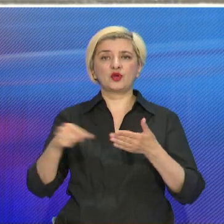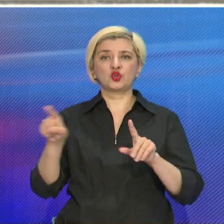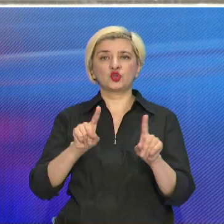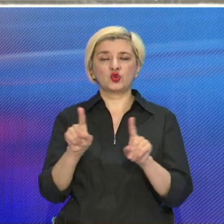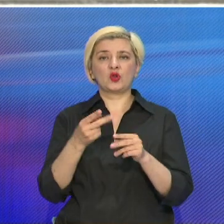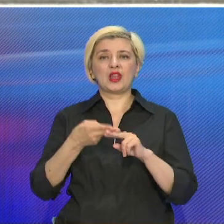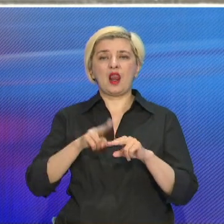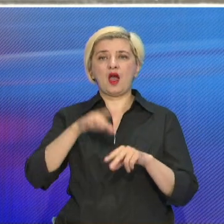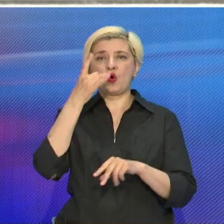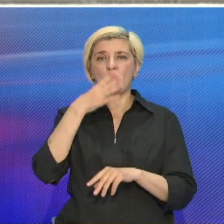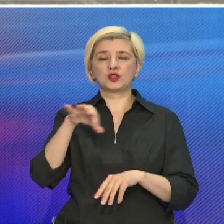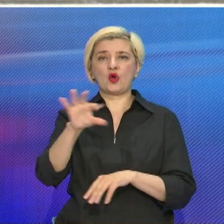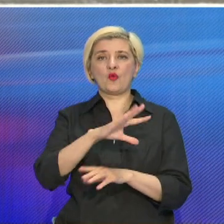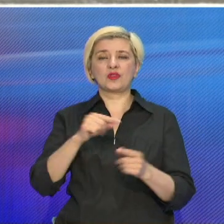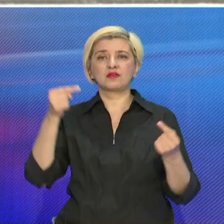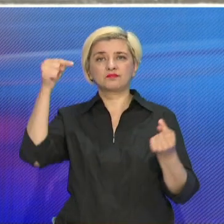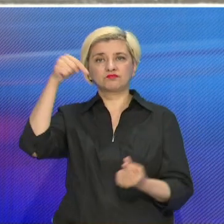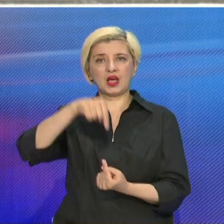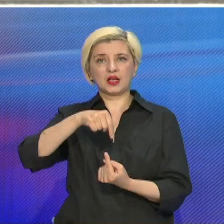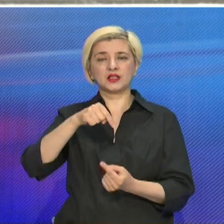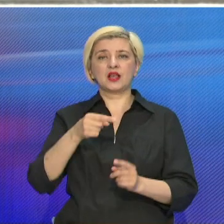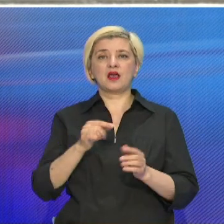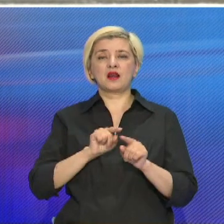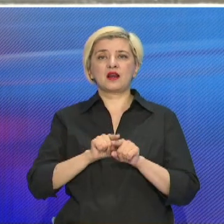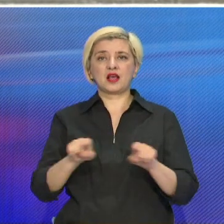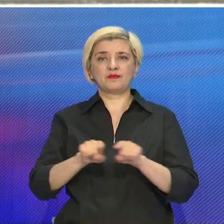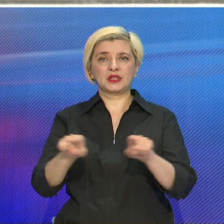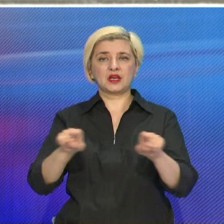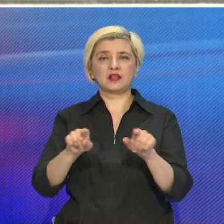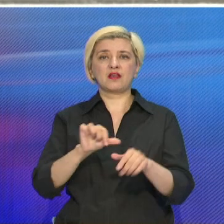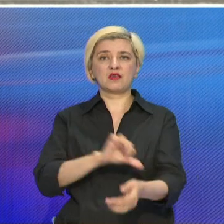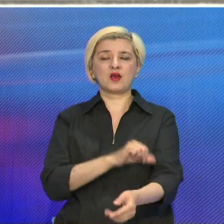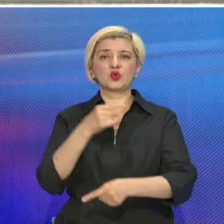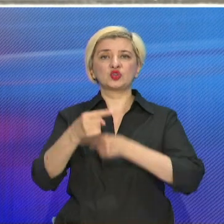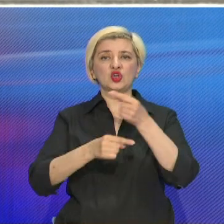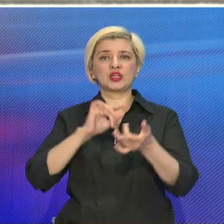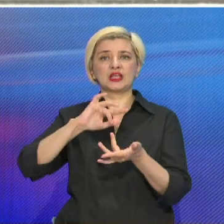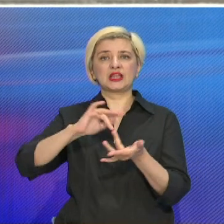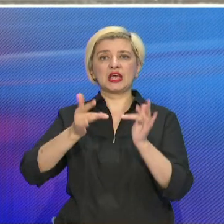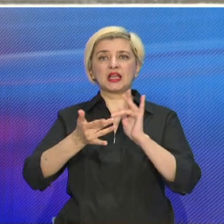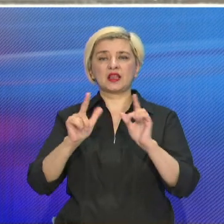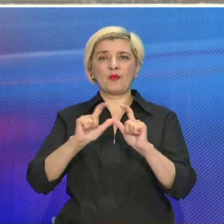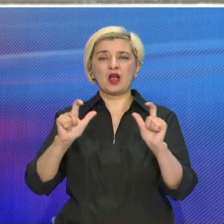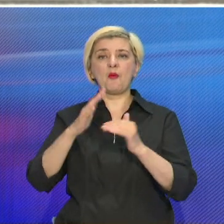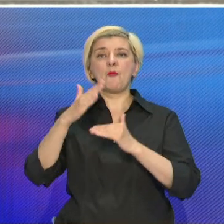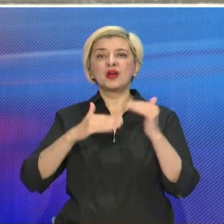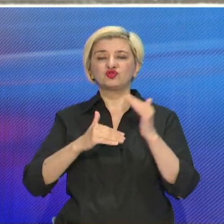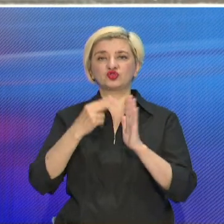характерно распространение наркотиков через интернет-магазины. Практически